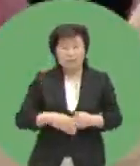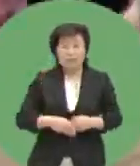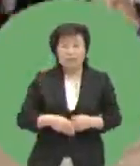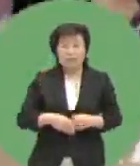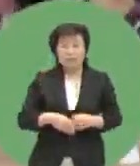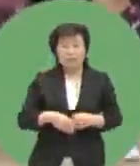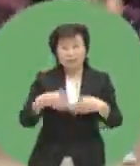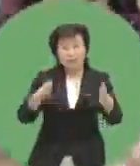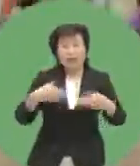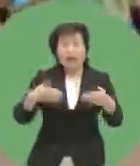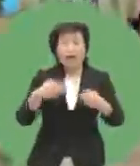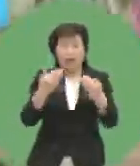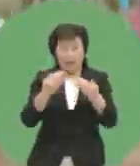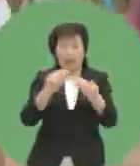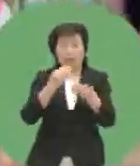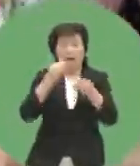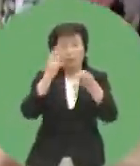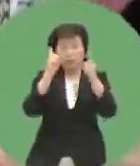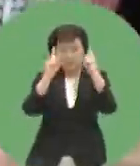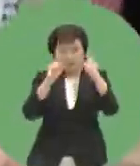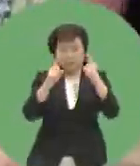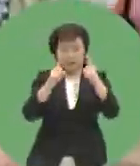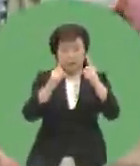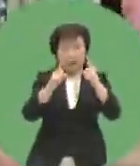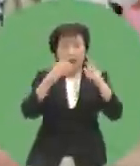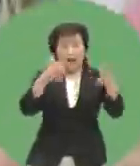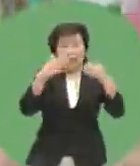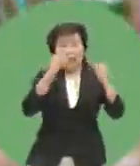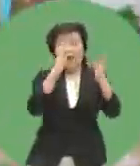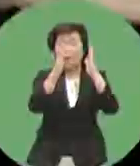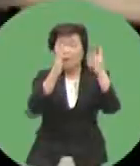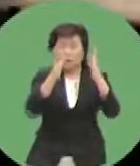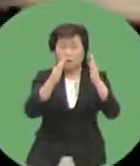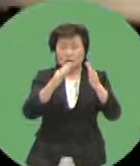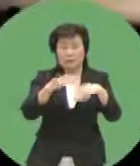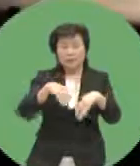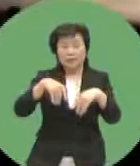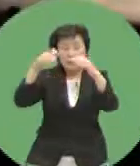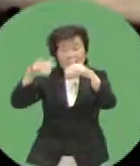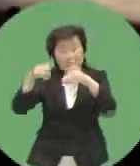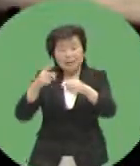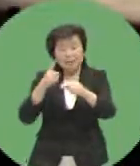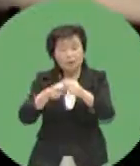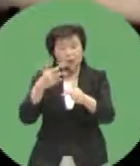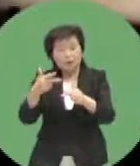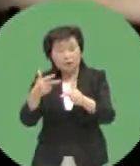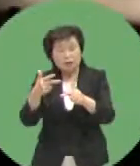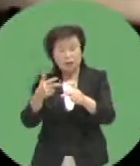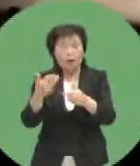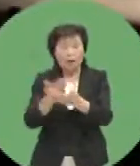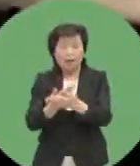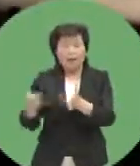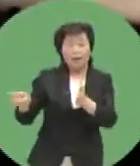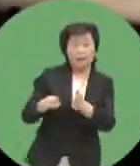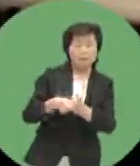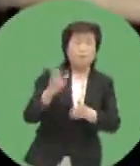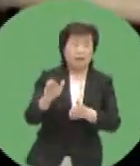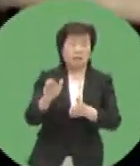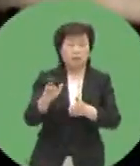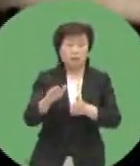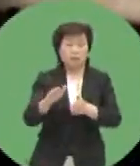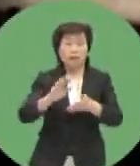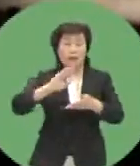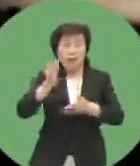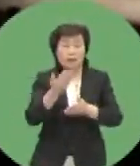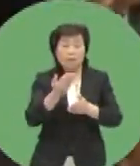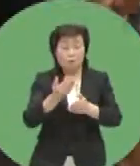花春フェスタといえば春の阿波踊り。悪天候により中止となった日もありましたが、有名連の踊り子